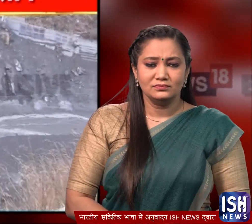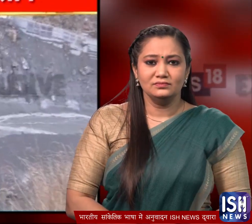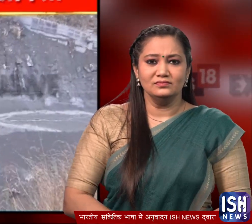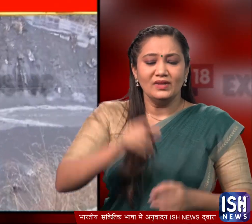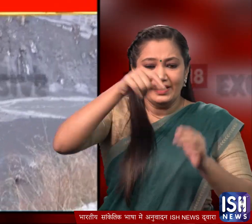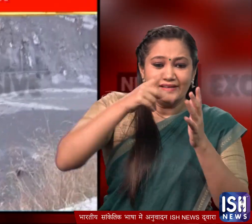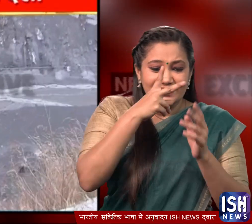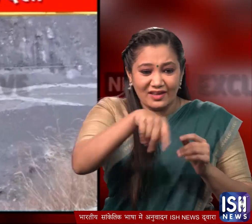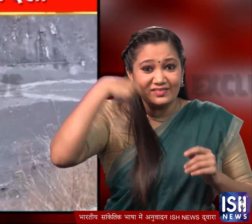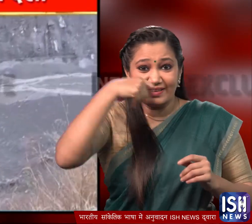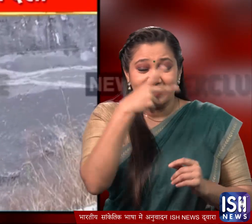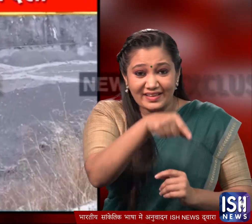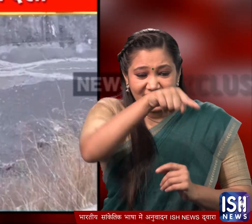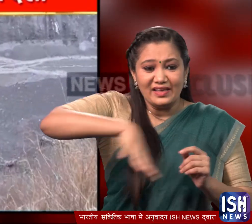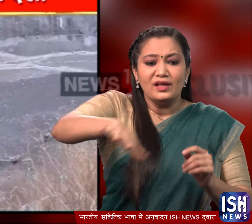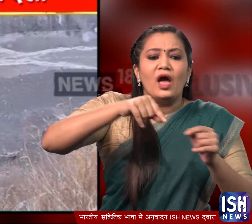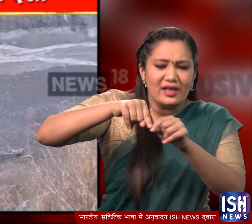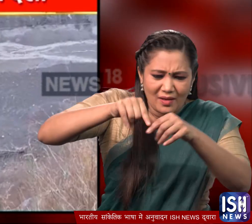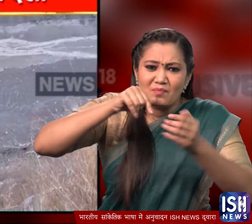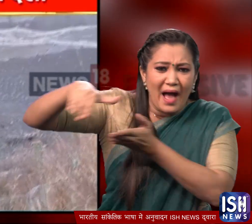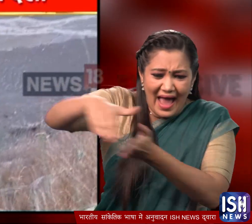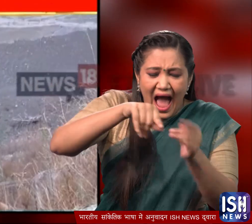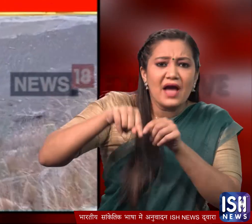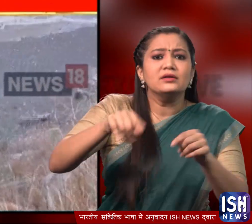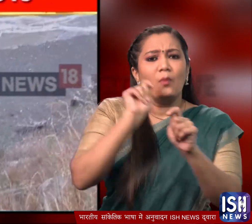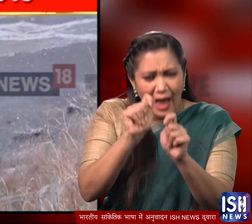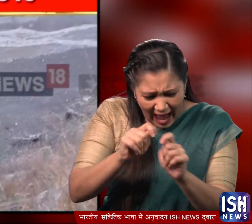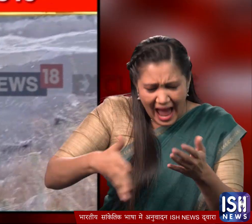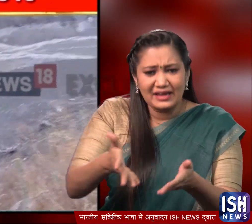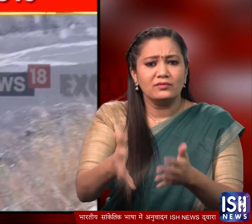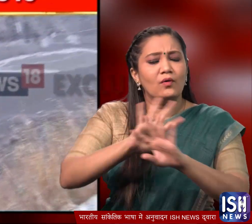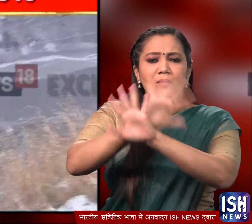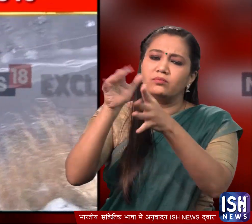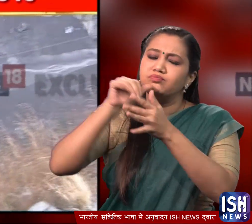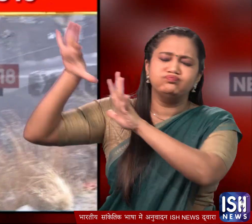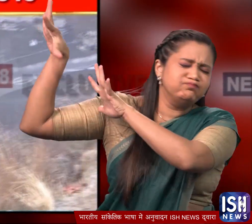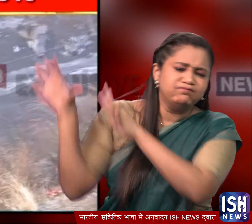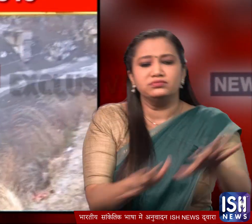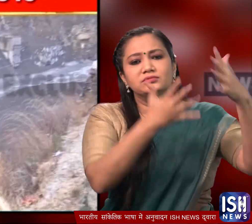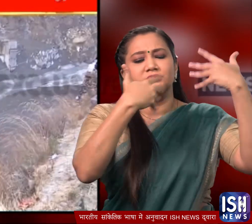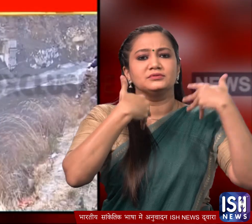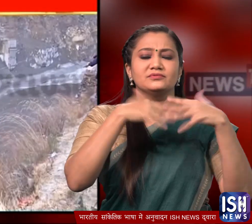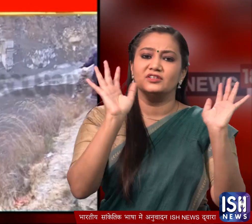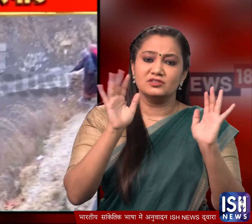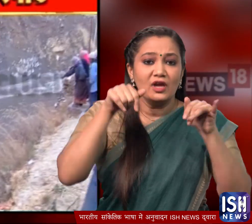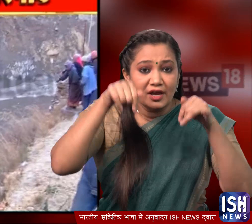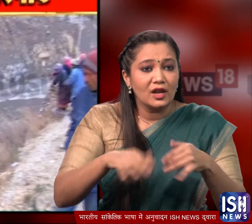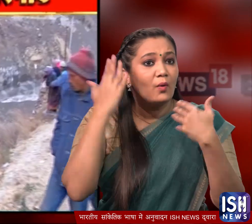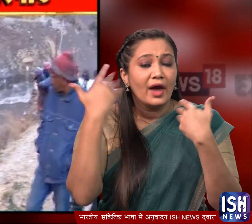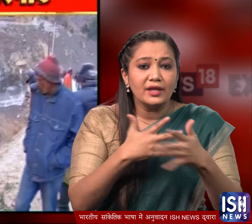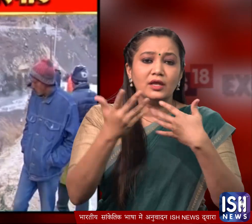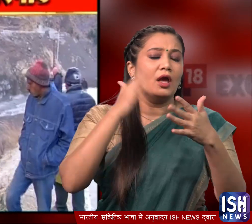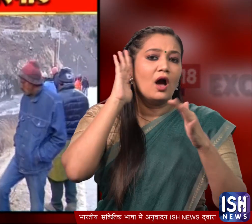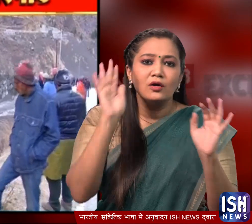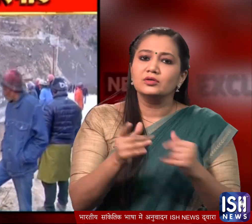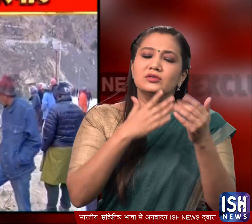ने बताया कि यहाँ नीचे जहाँ हम तस्वीरें आपको दिखा रहे हैं, नीचे किनारों पर, नदी किनारे पर कुछ लोग काम कर रहे थे, वो सभी उस सैलाब के साथ बहकर चले गए और अभी तक उनमें